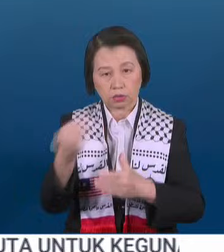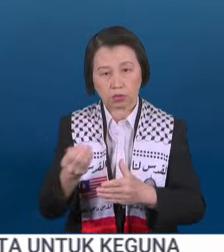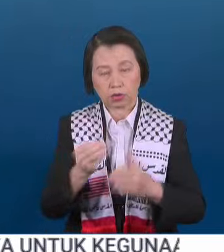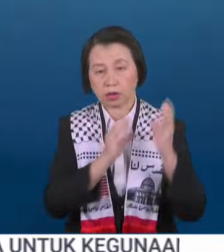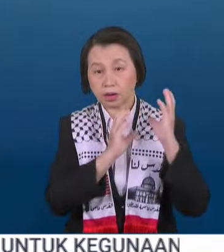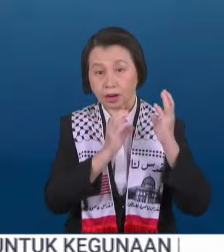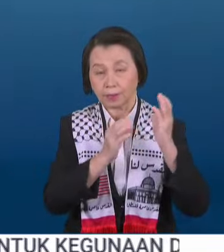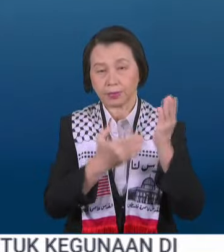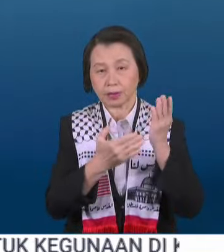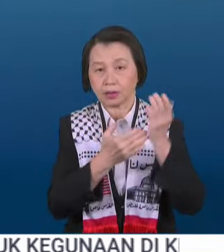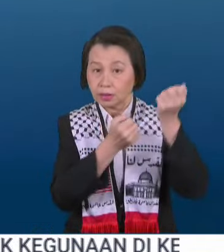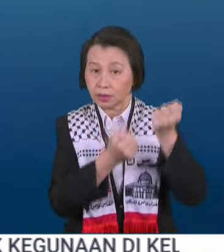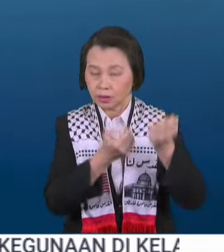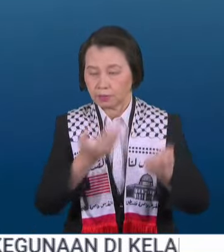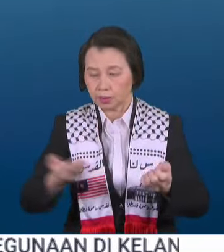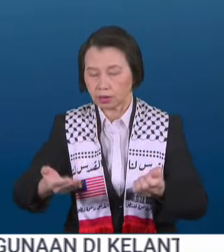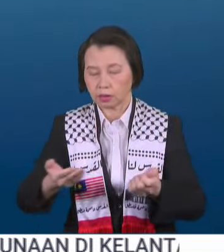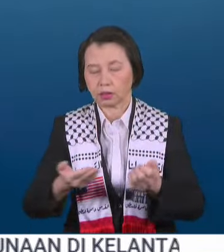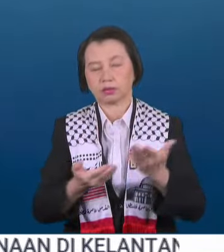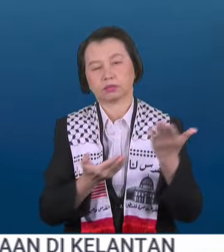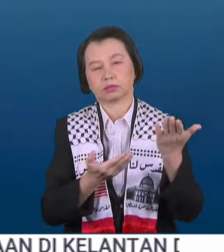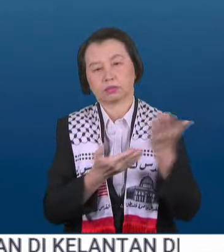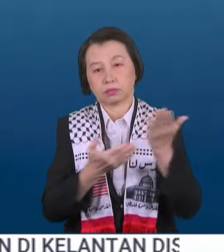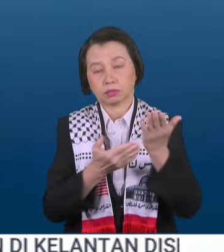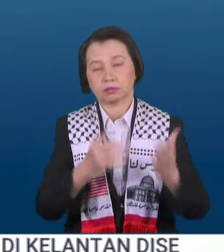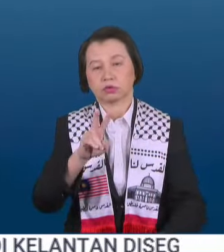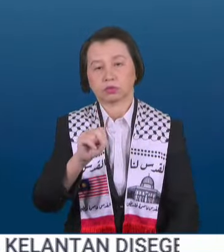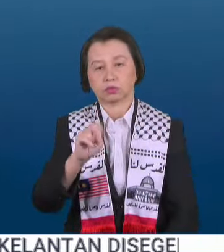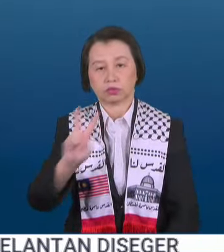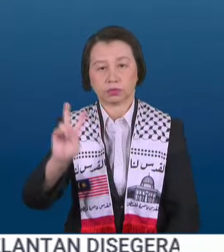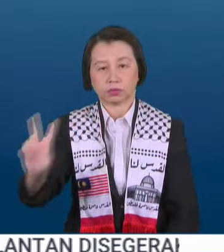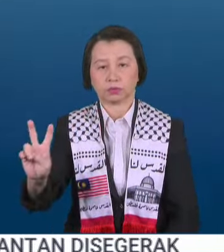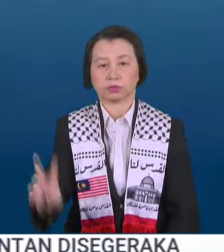kelapa sawit dan barang-barang minyak sawit 2022.